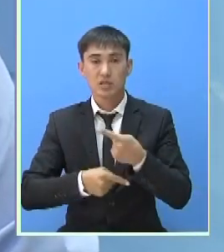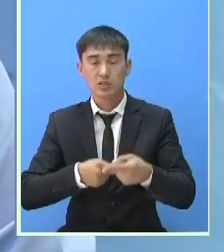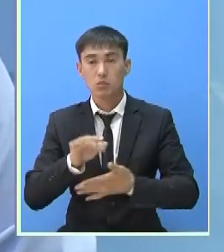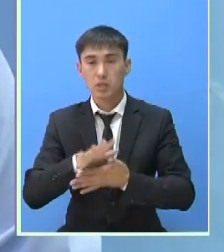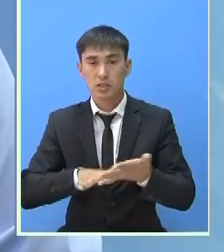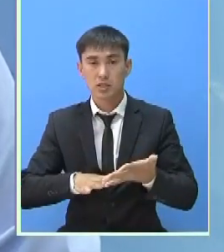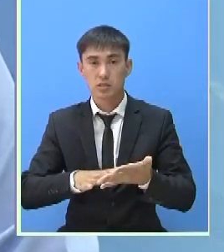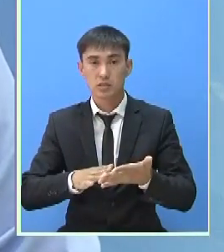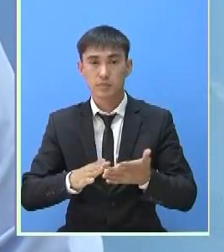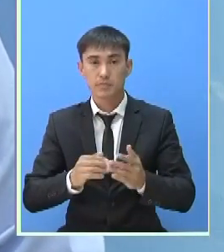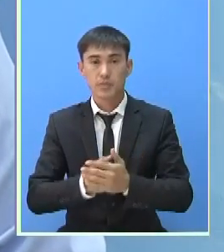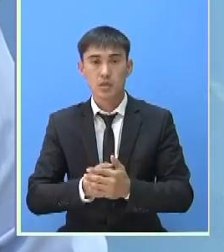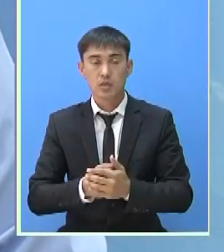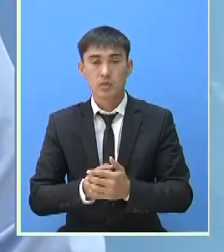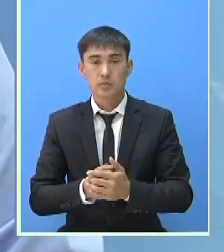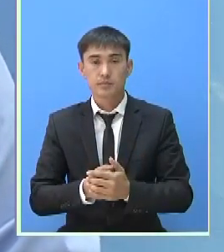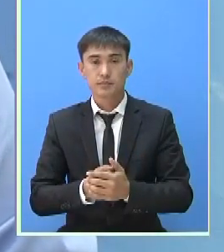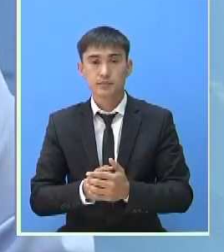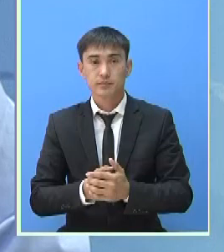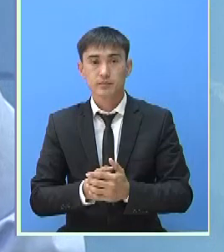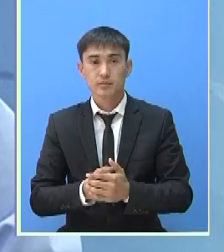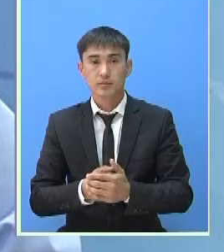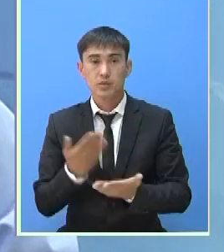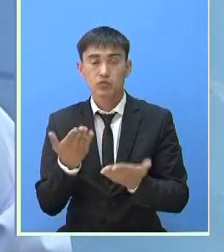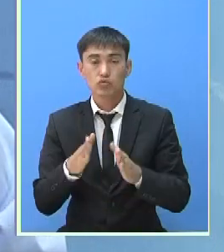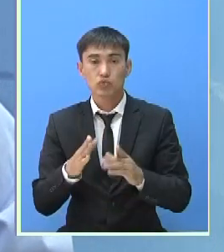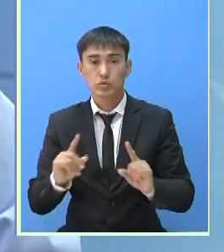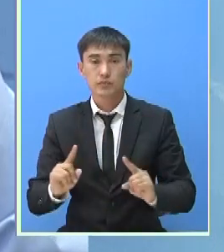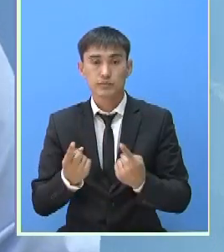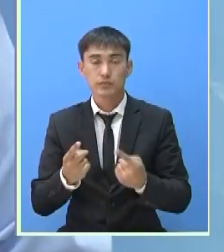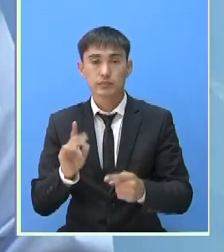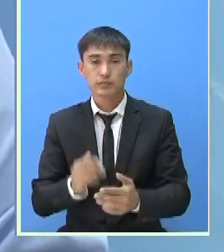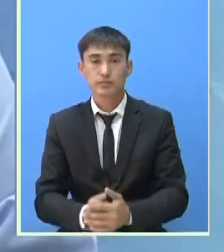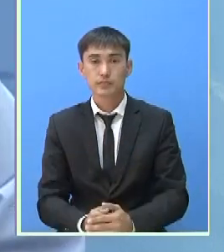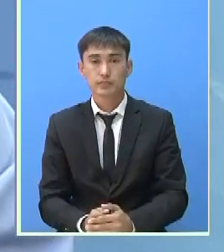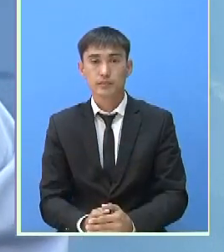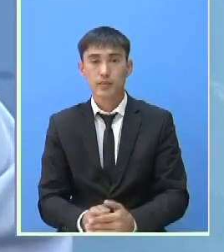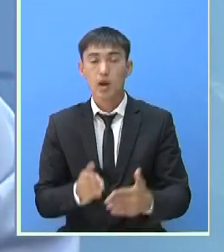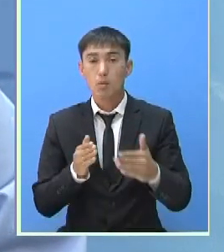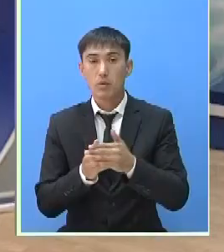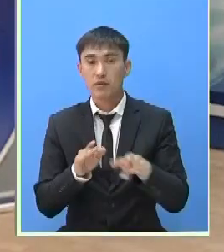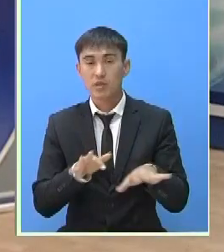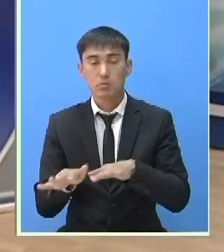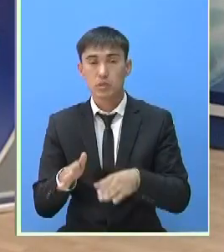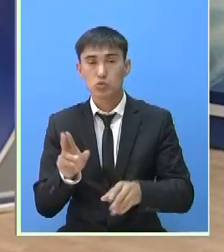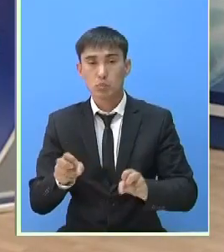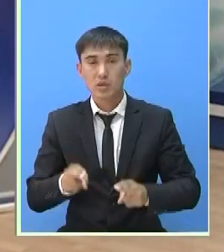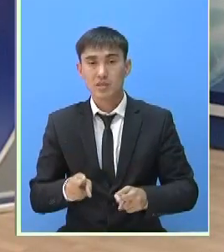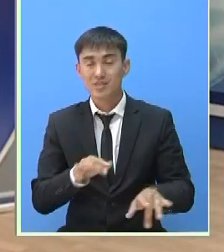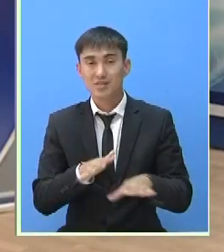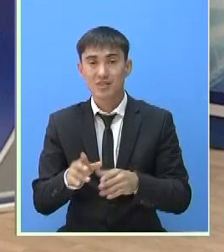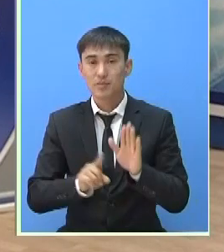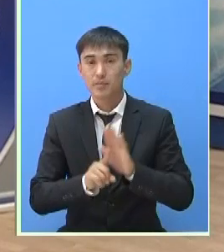продолжается. Все совокупно привело к значительному снижению данных преступлений. То есть в профилактике данных преступлений проводится, вы все-таки